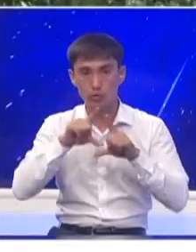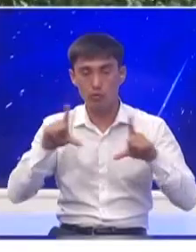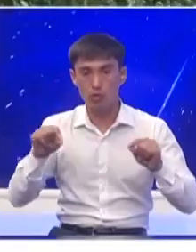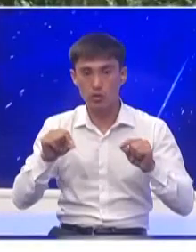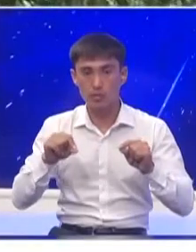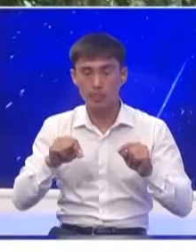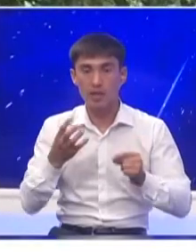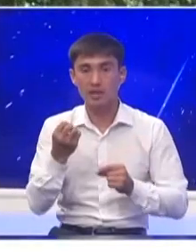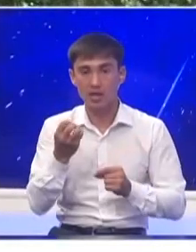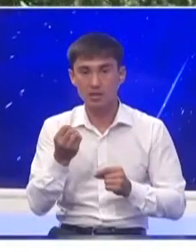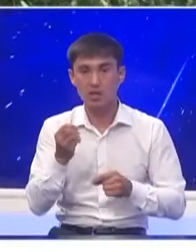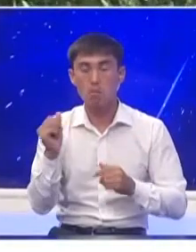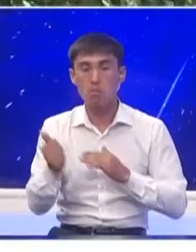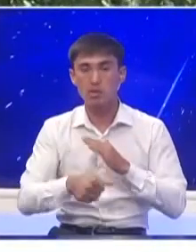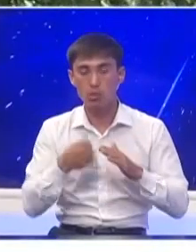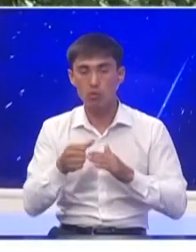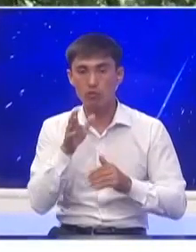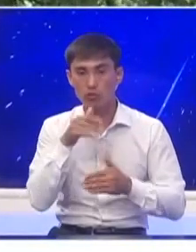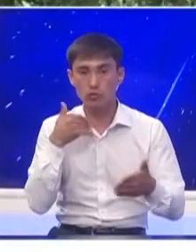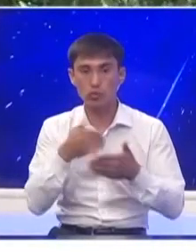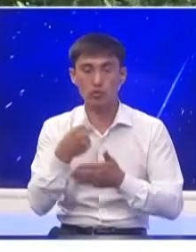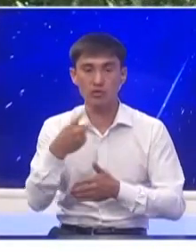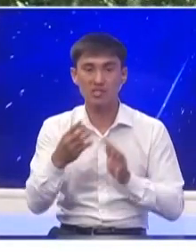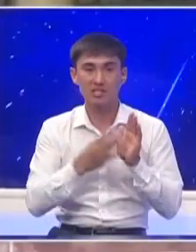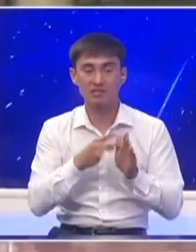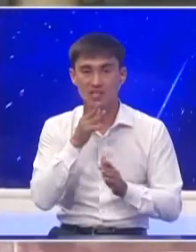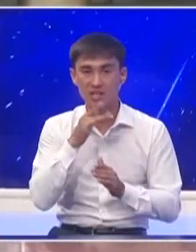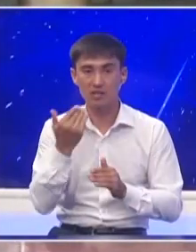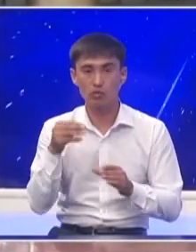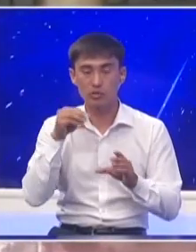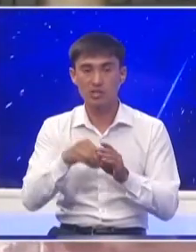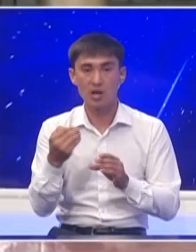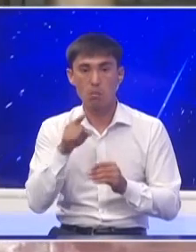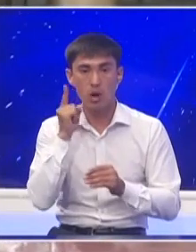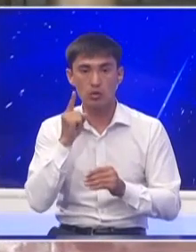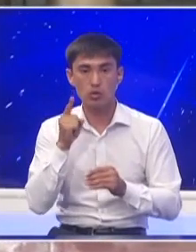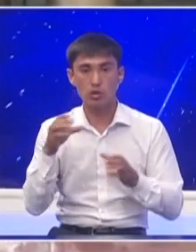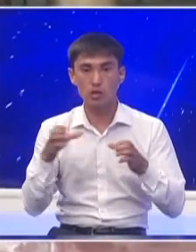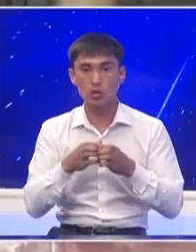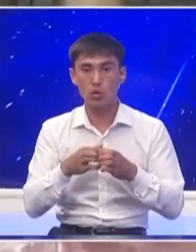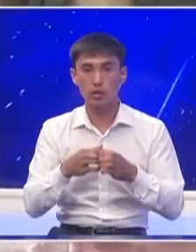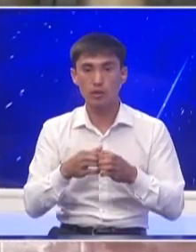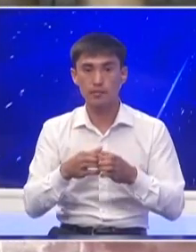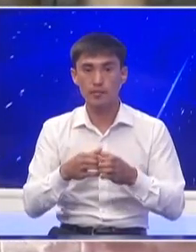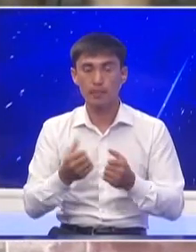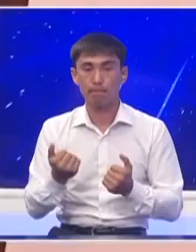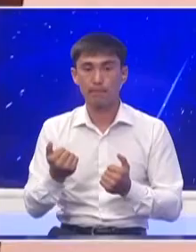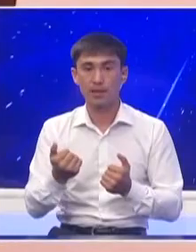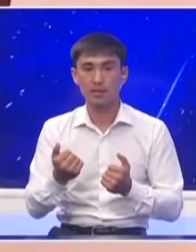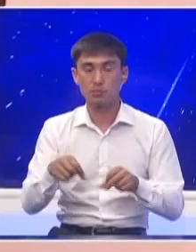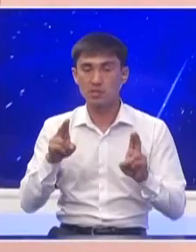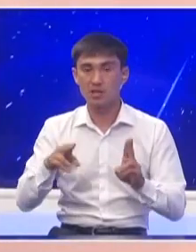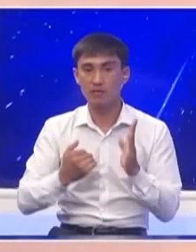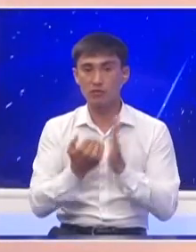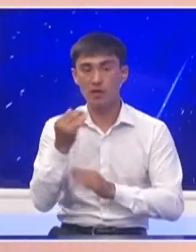заведения, а также безработные в возрасте до 29 лет, в том числе молодежь категории «НИТ». Специалисты отмечают